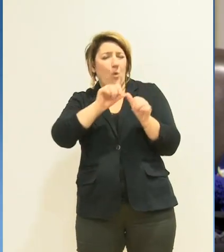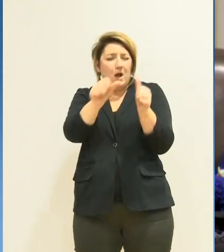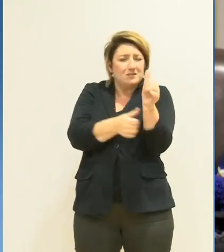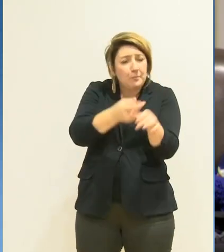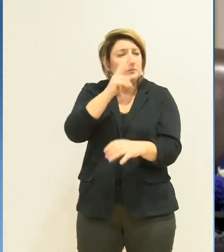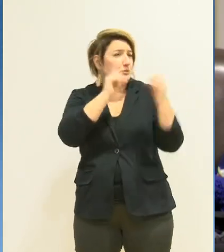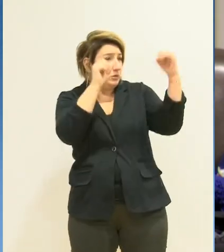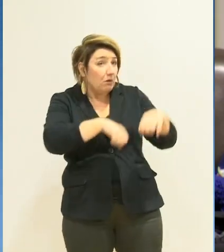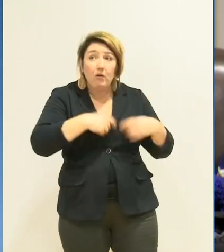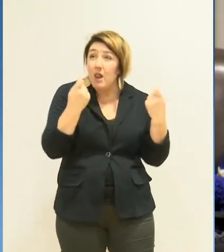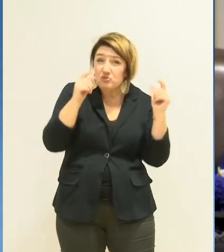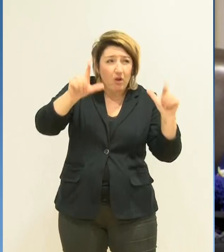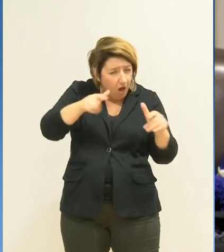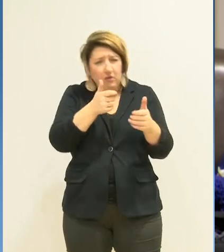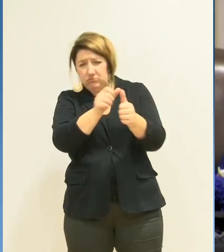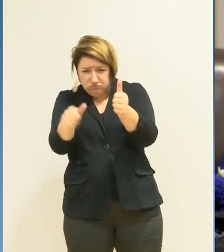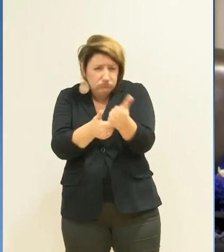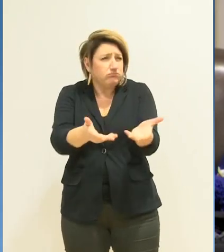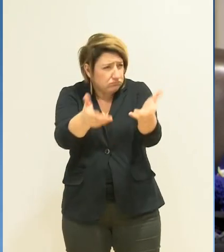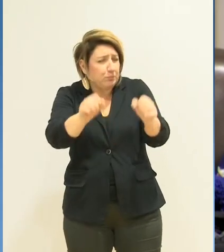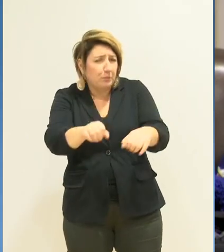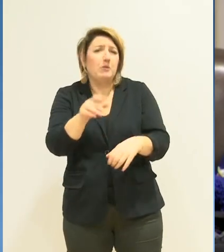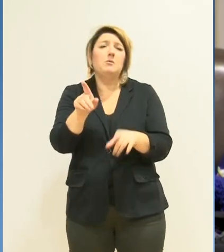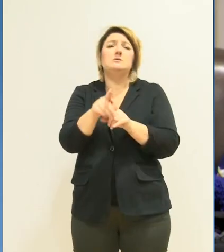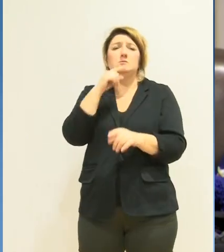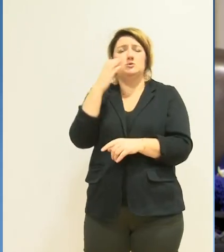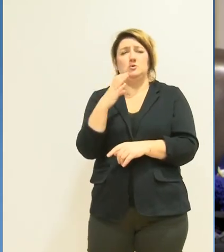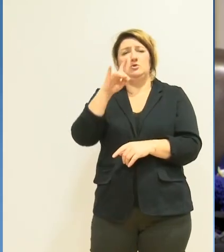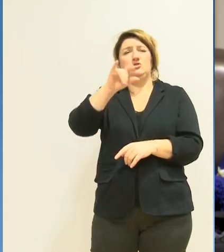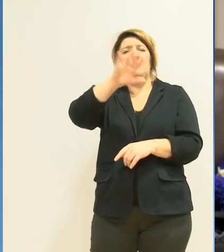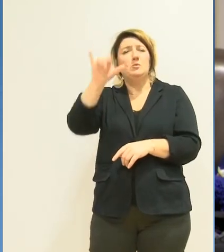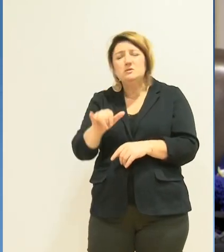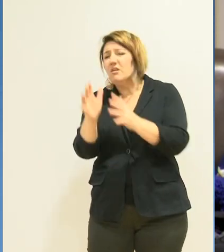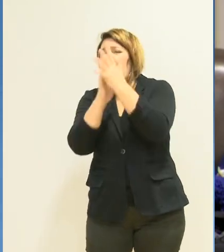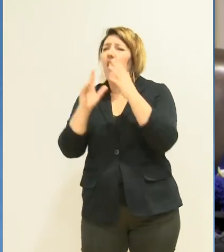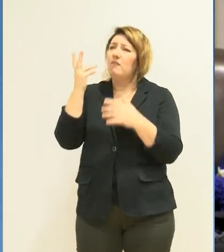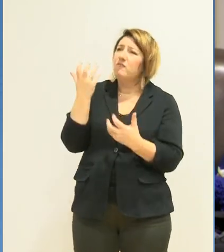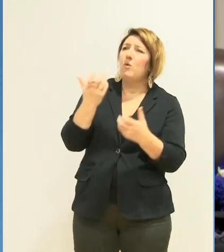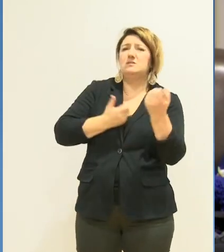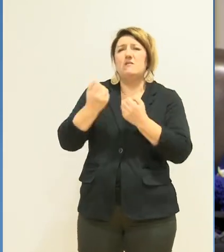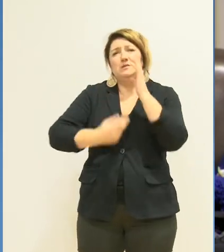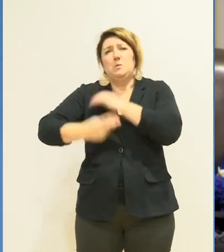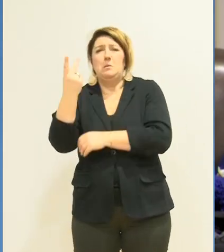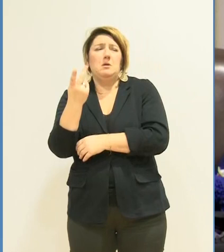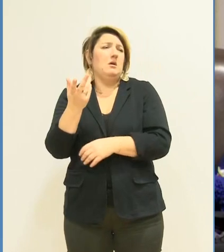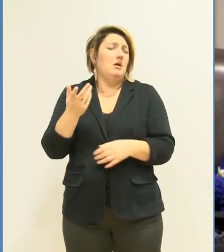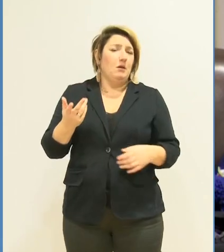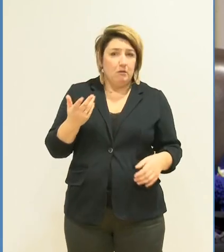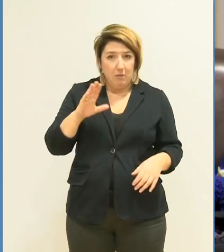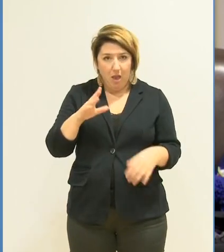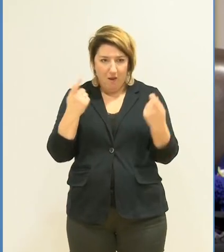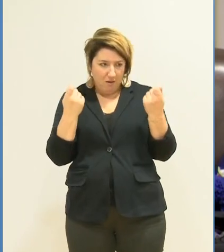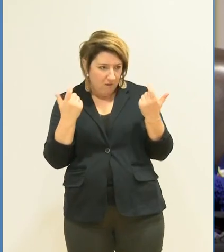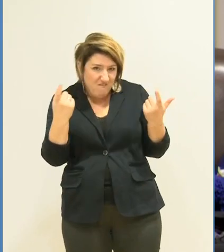peut en mettre plus il faut en mettre et je pense à monsieur chamussy qu'il veut plus les services publics mais la question qui se pose c'est comment on finance et malheureusement j'ai pas entendu